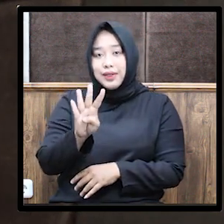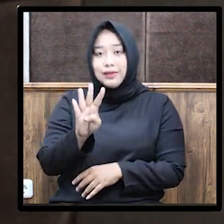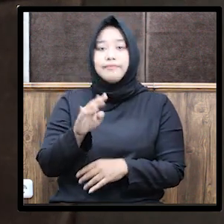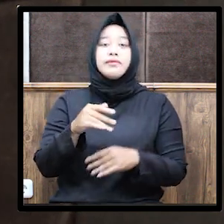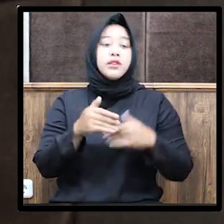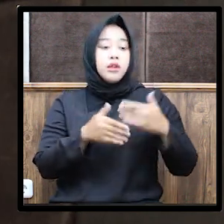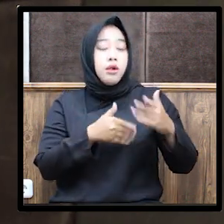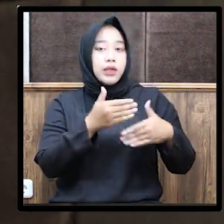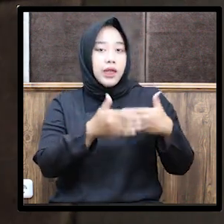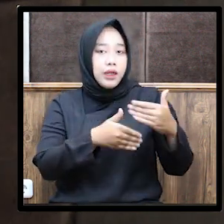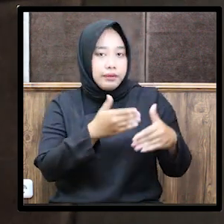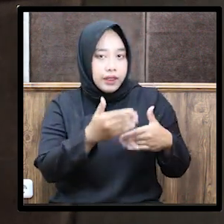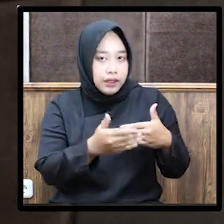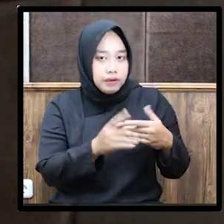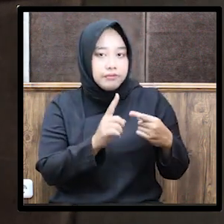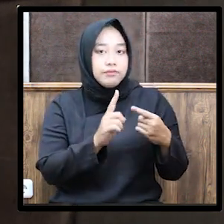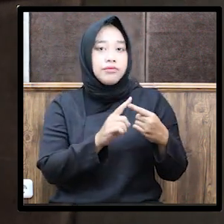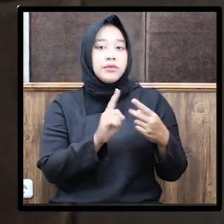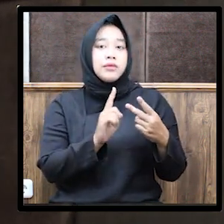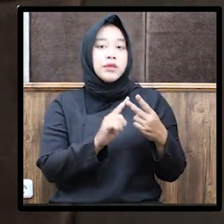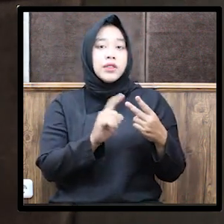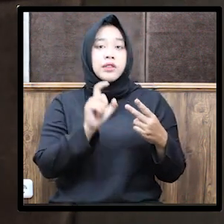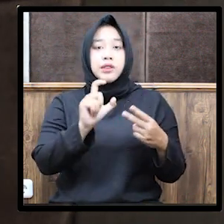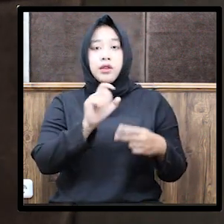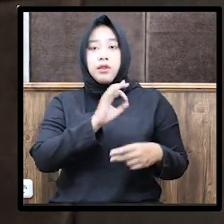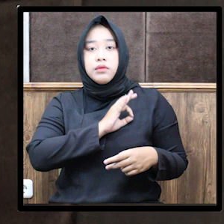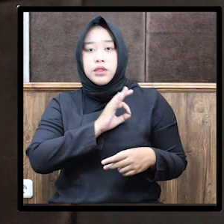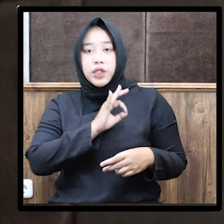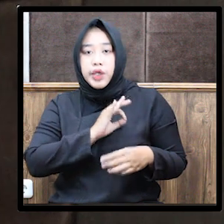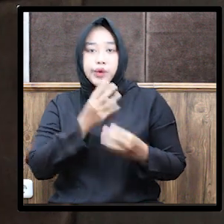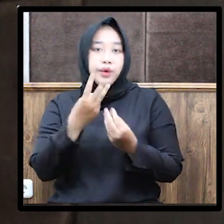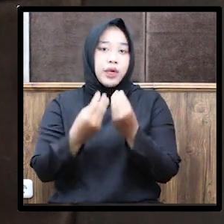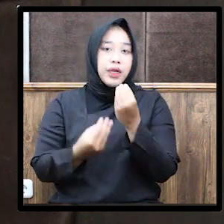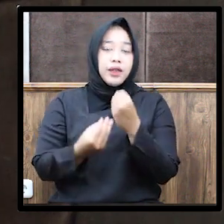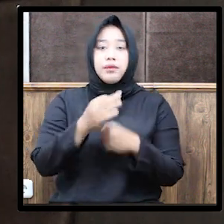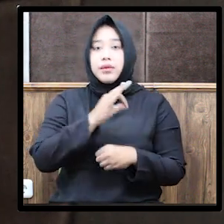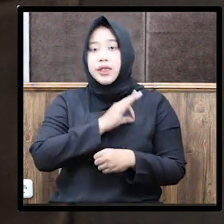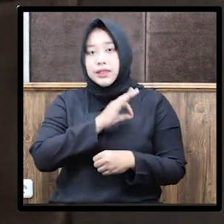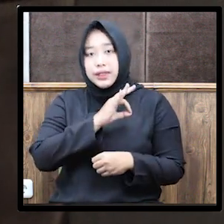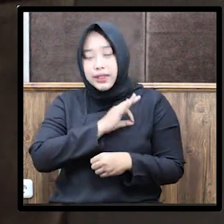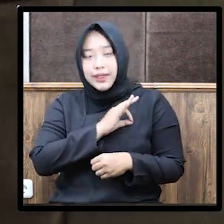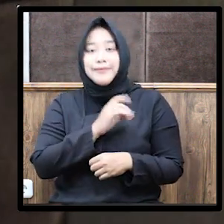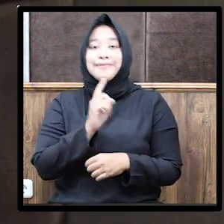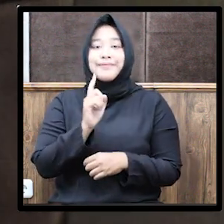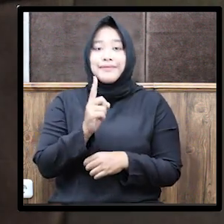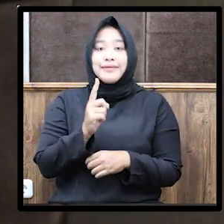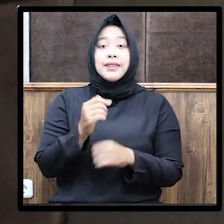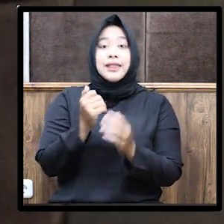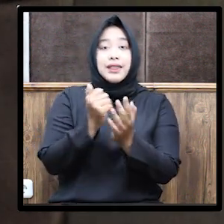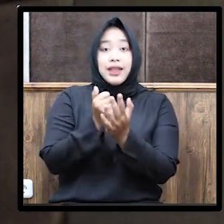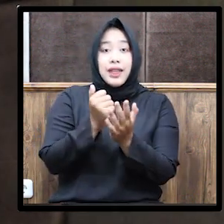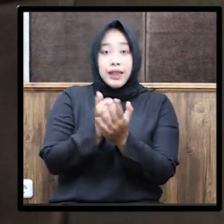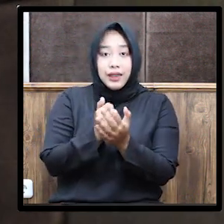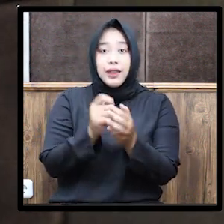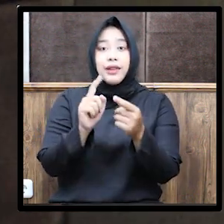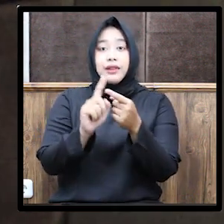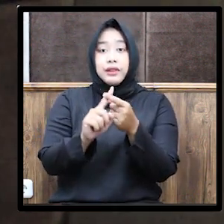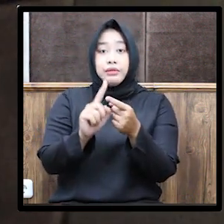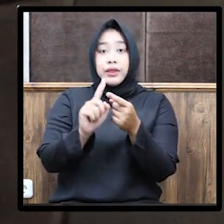informasi seputar pemilu 2024. Baik itu soal tahapan, soal calon, dan